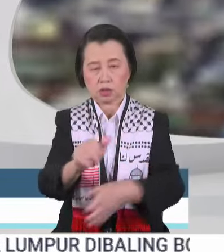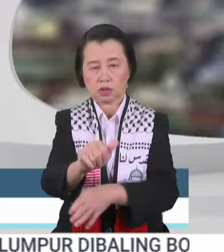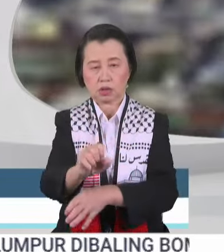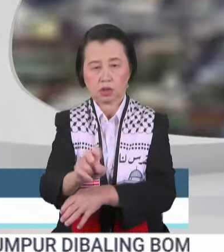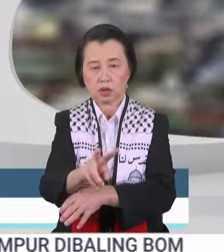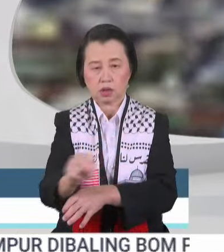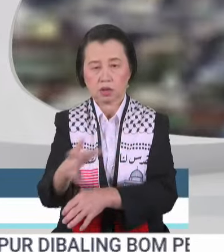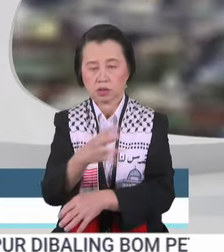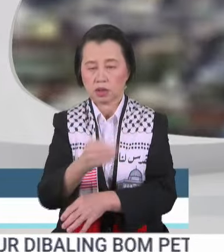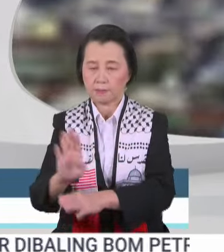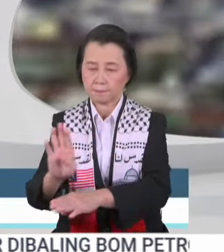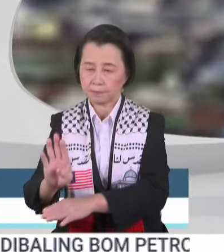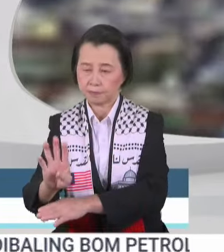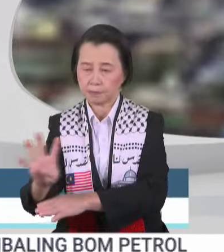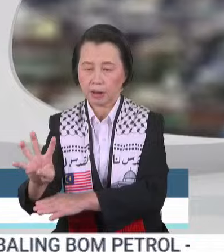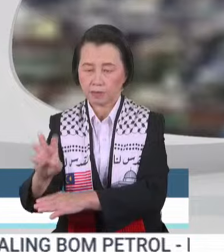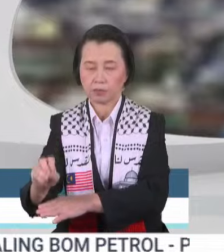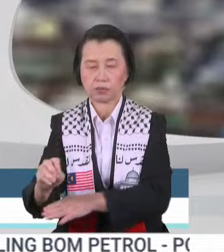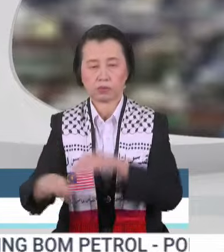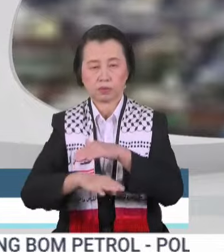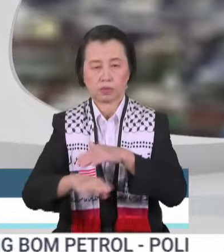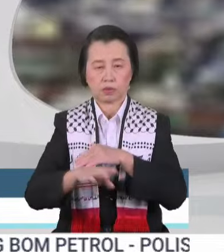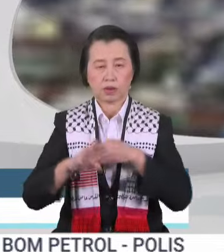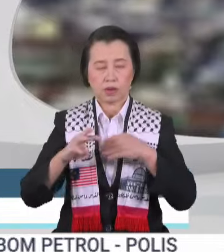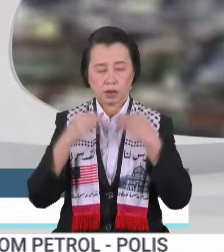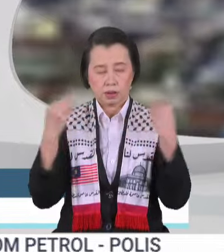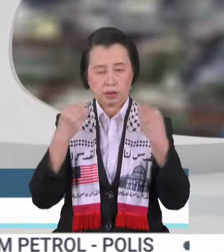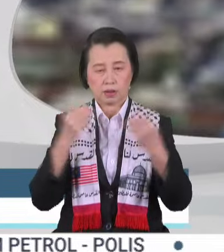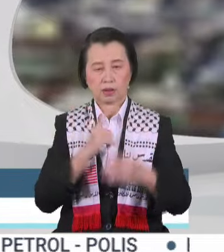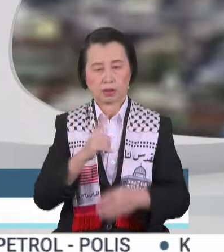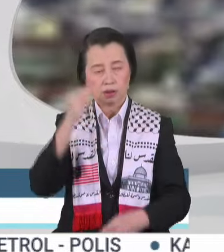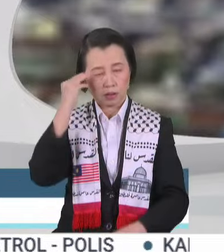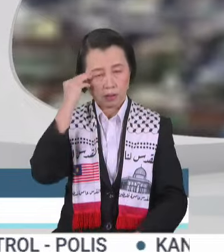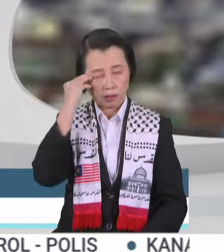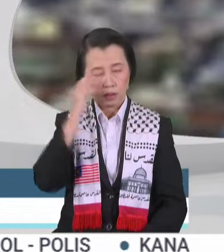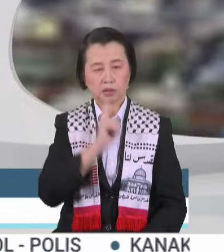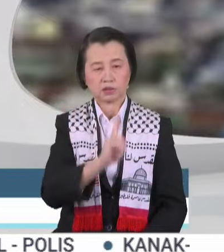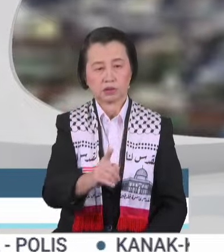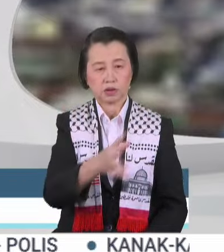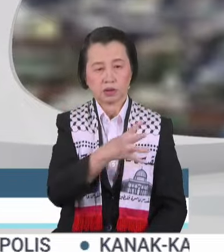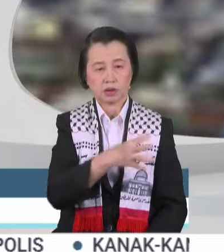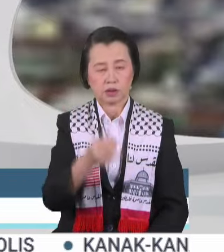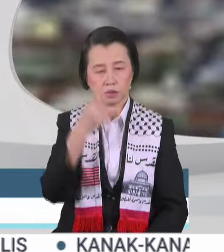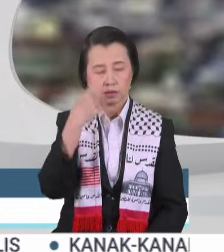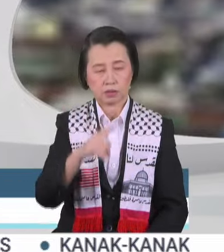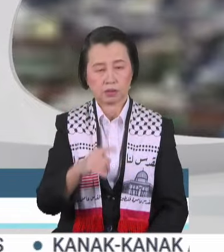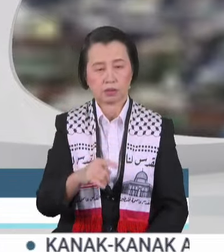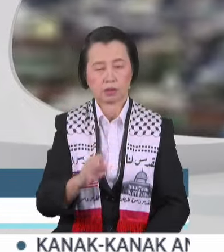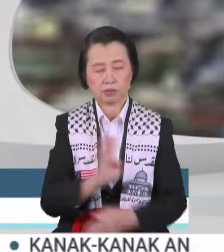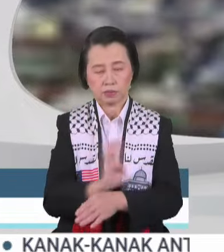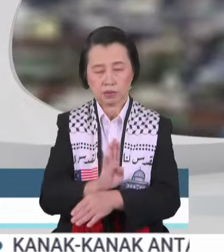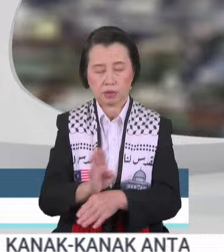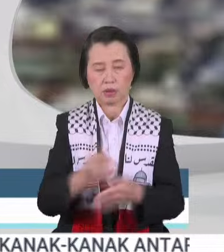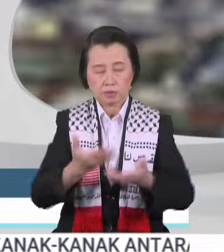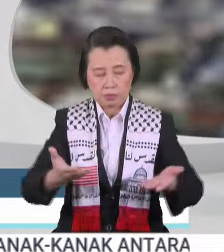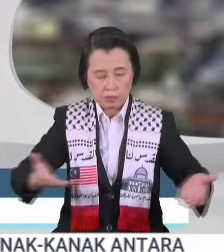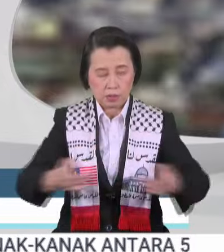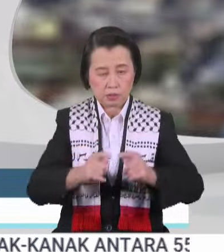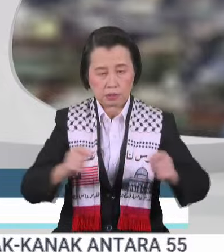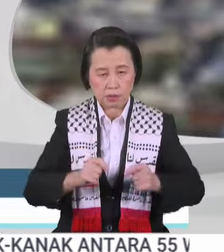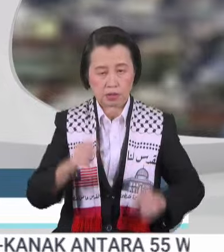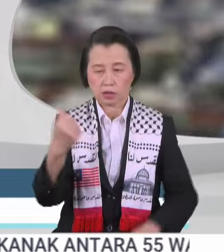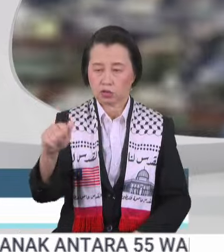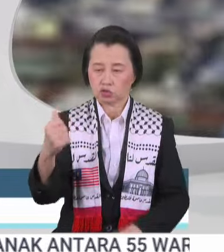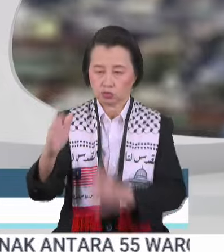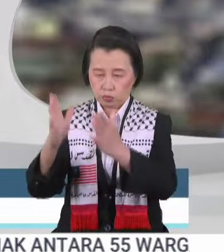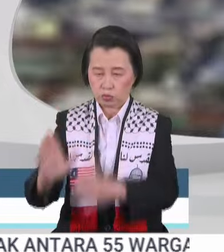dan B40 bawah Majlis Agama Islam dan Adat Resam Melayu Pahang Muib memperkasa hasil perniagaan produk tempatan. Seramai